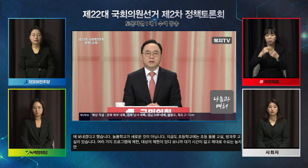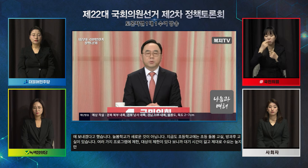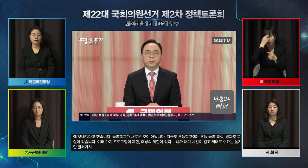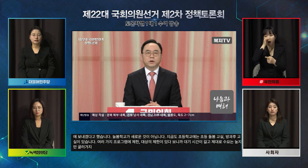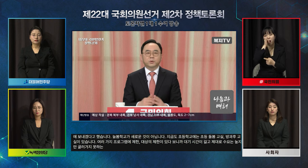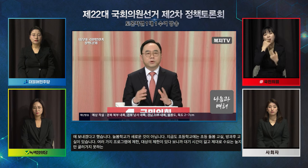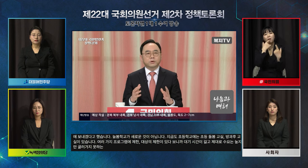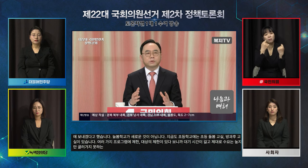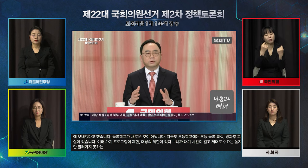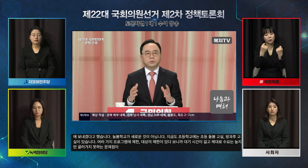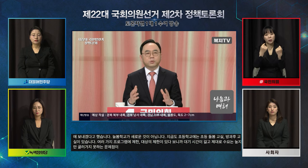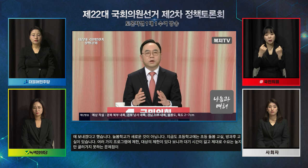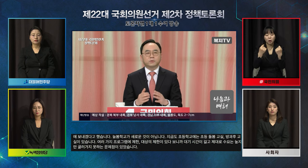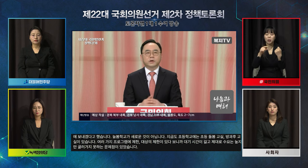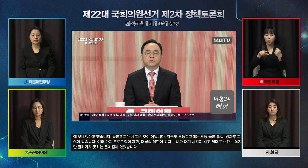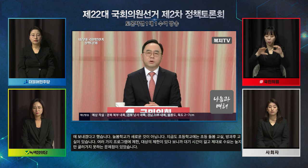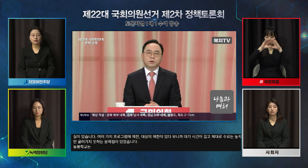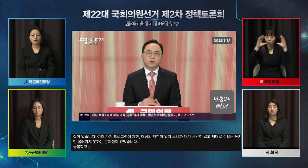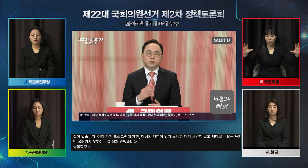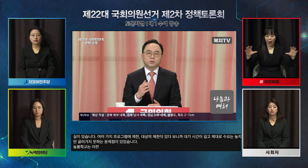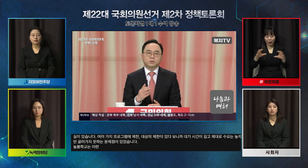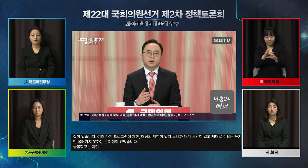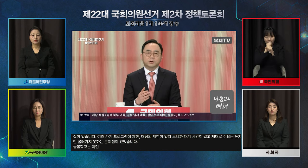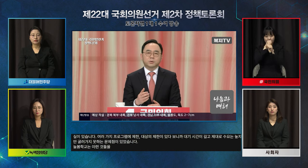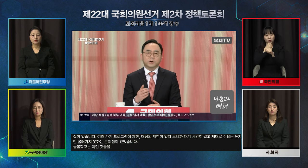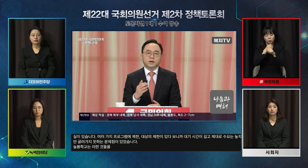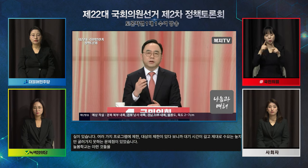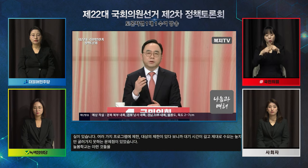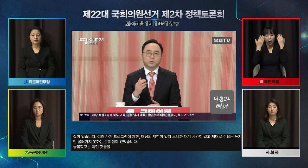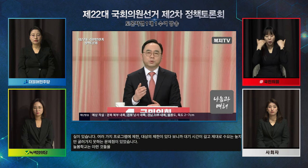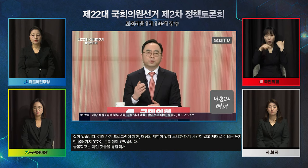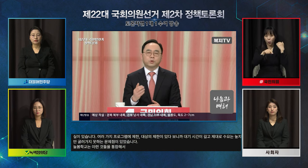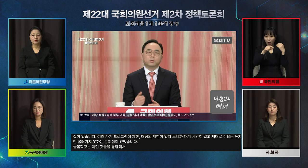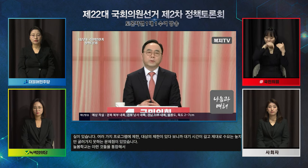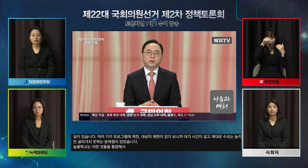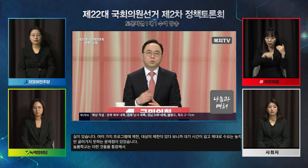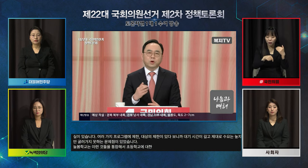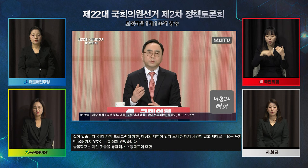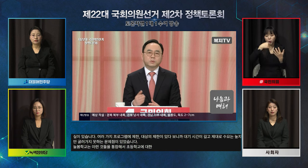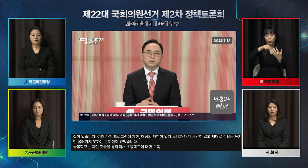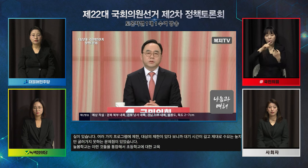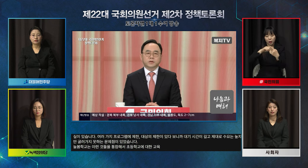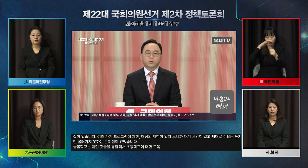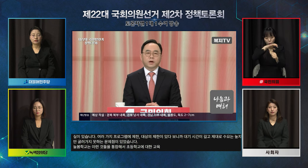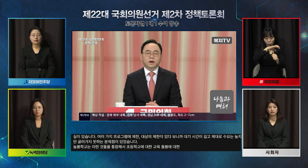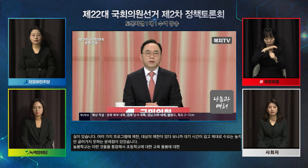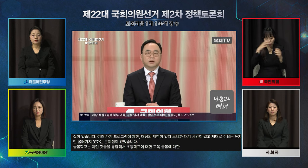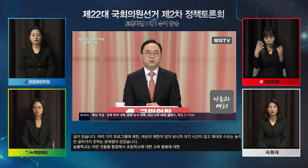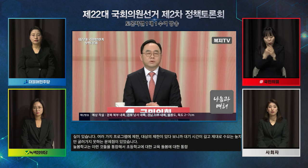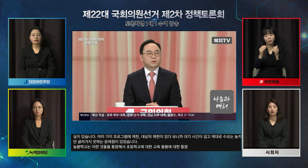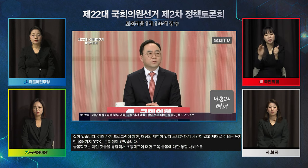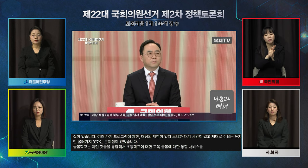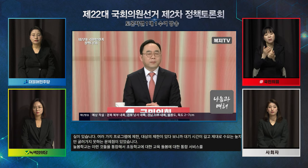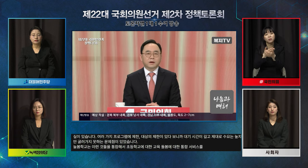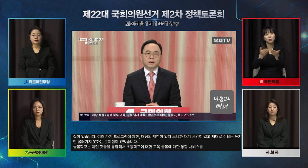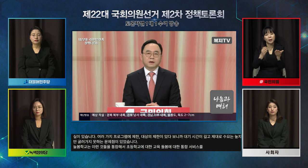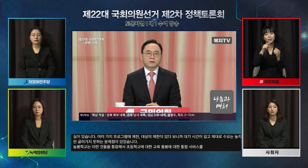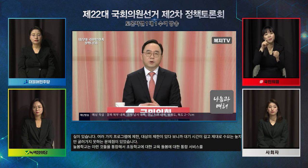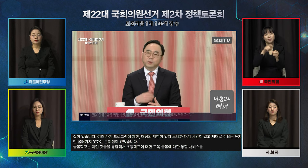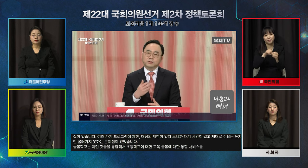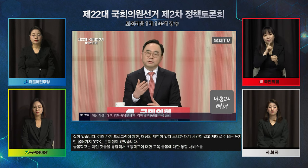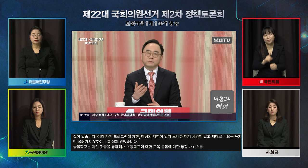늘범학교는 이런 것들을 통합을 해서 초등학교에 대한 교육 돌봄에 대한 통합 서비스를 제공하겠다는 것이죠.